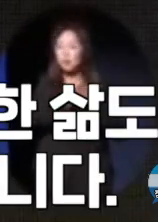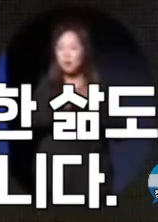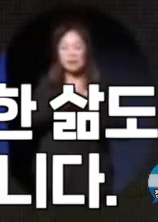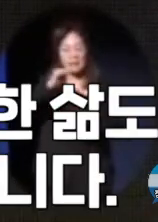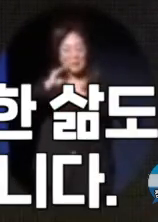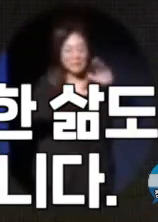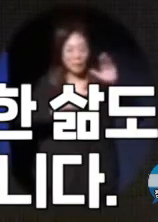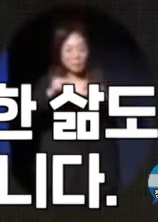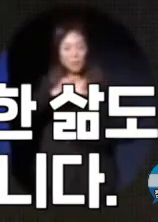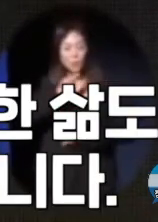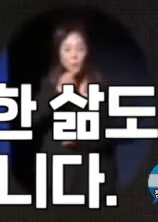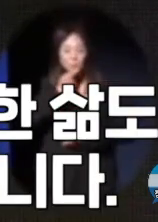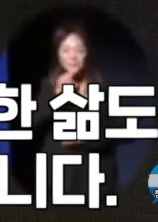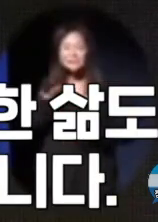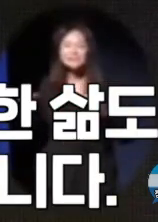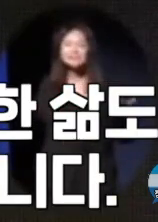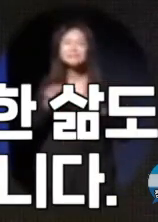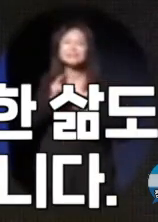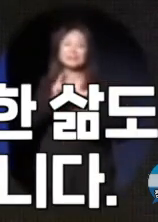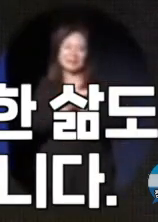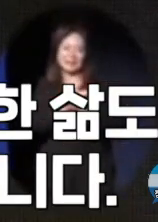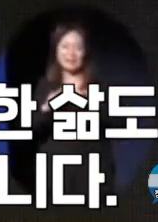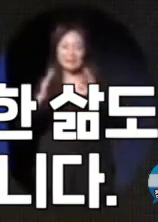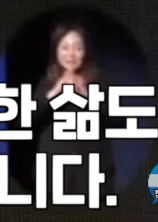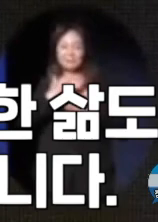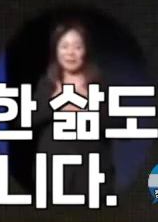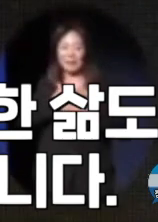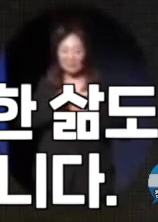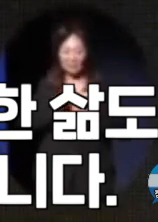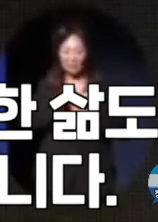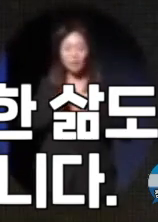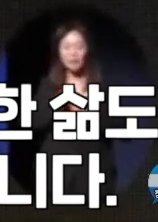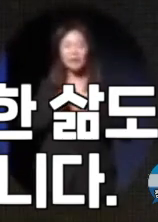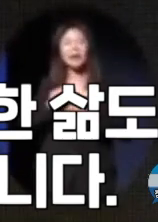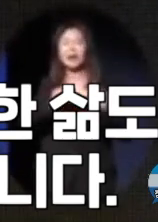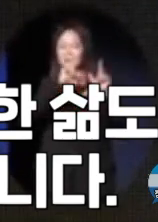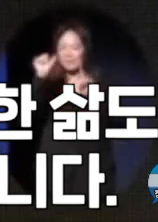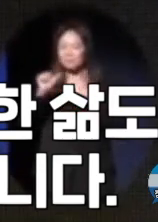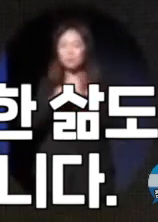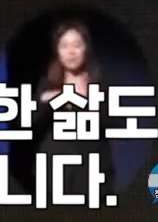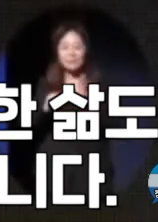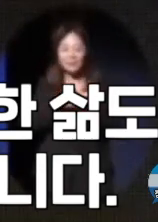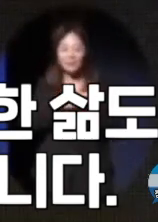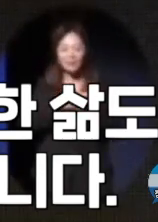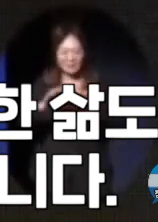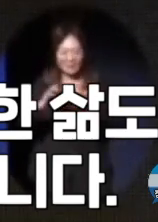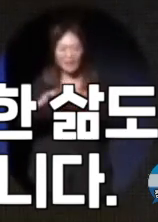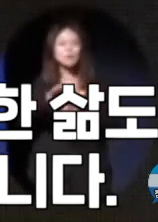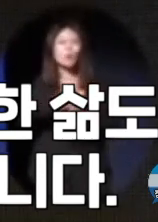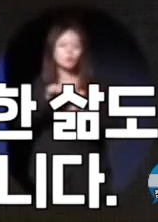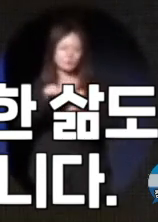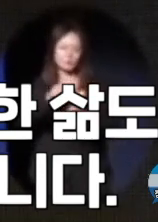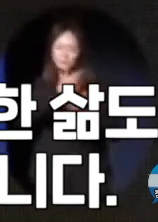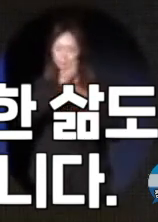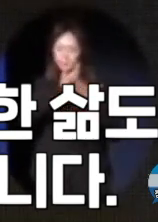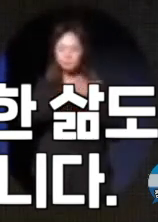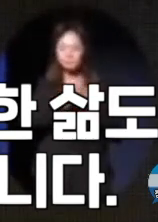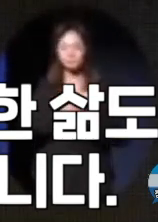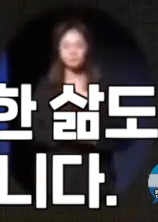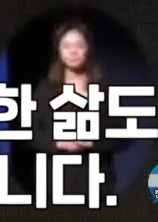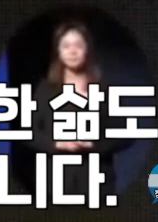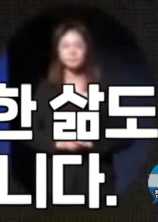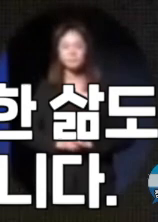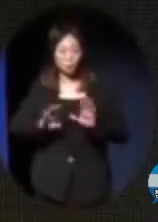없는 임금과 일자리도 주거 안정과 국민의 편안한 삶도 강한 경제 없이는 결코